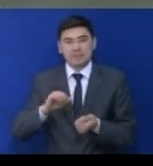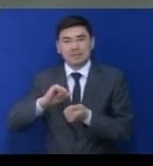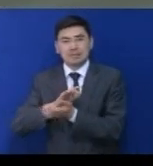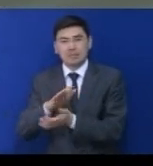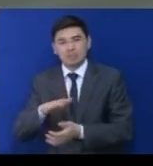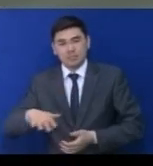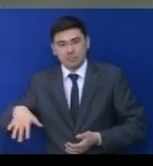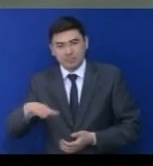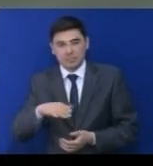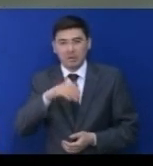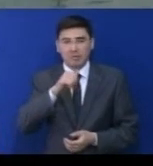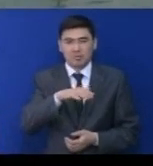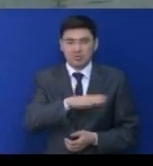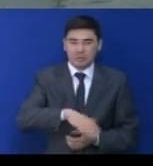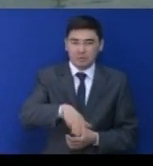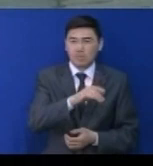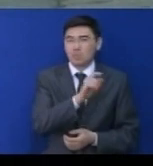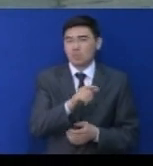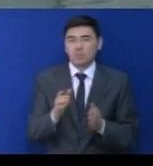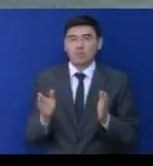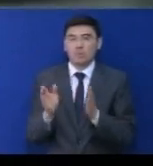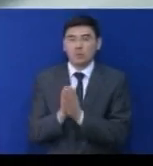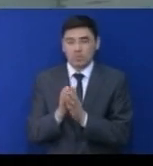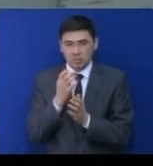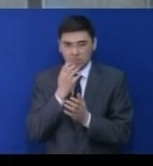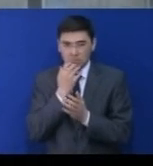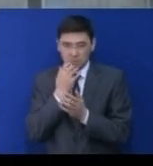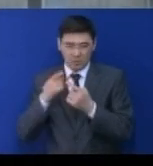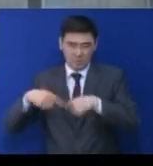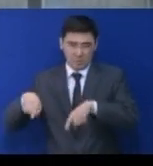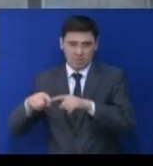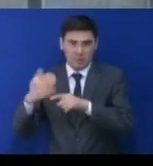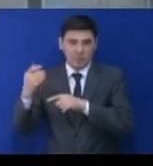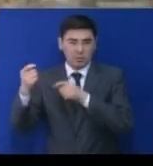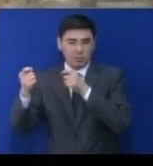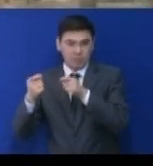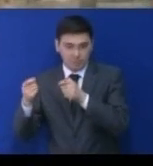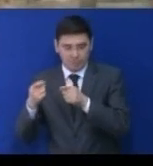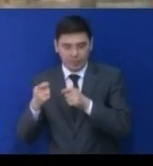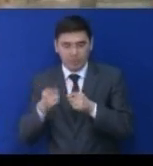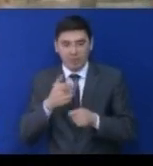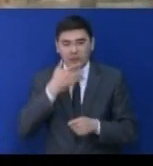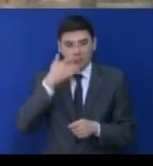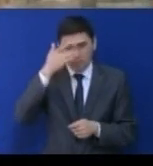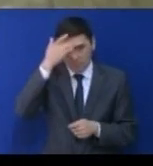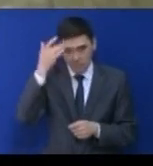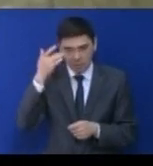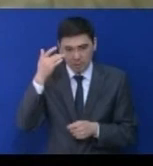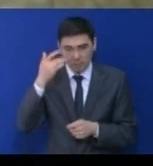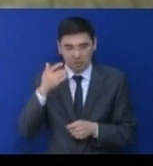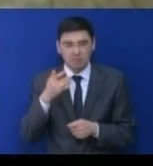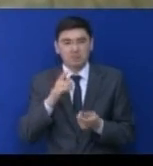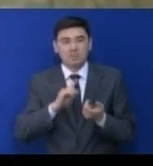аудан тұрғындарының өтініші бойынша жылу коммунэнергия мекемесінің жетекшілігі ағымдағы жылдың жазында осы аудандарда